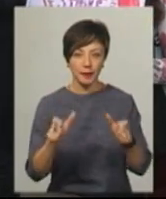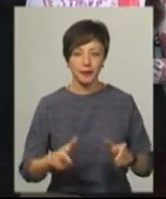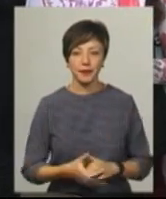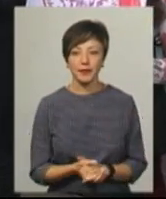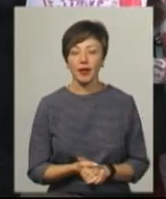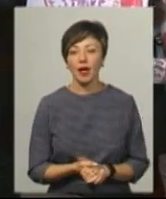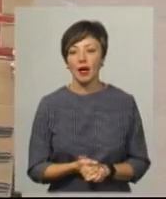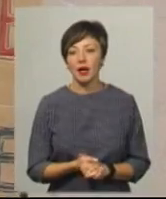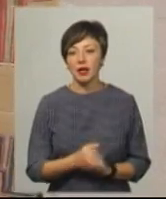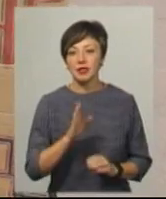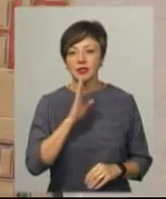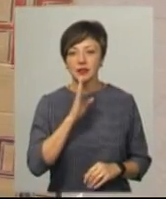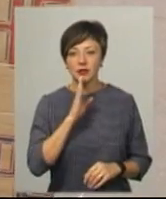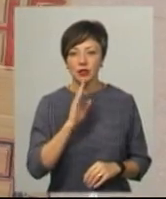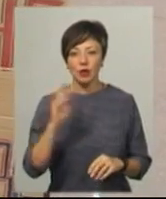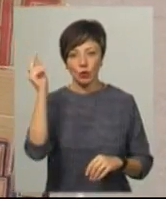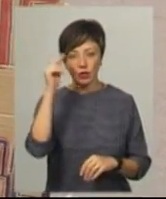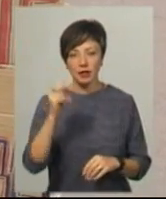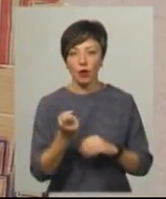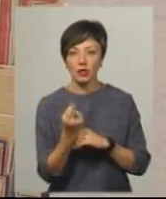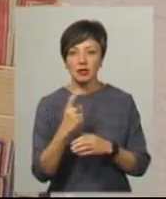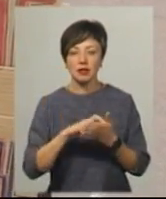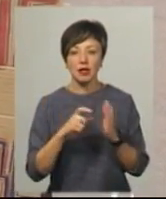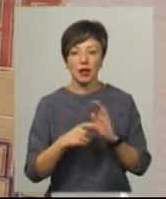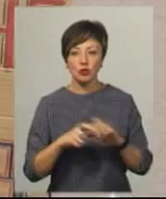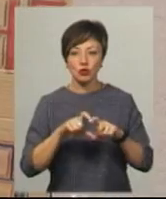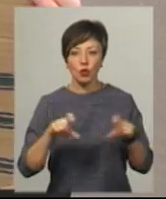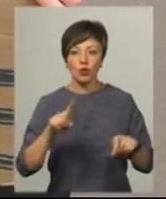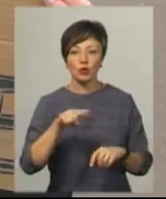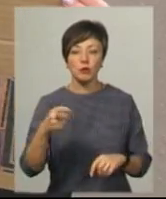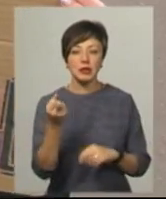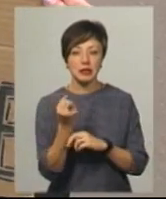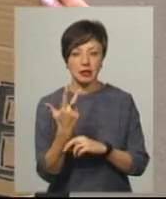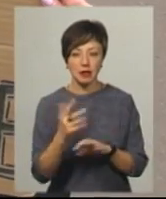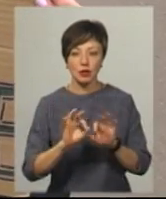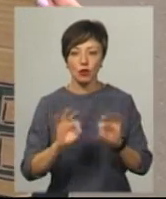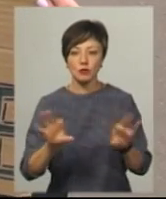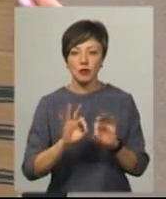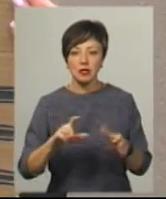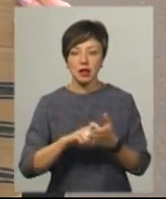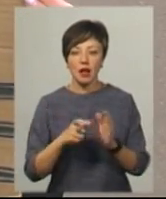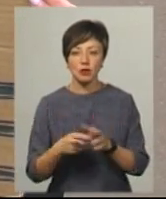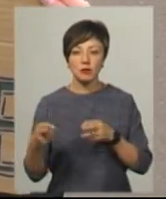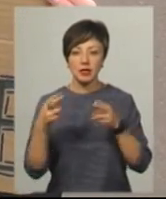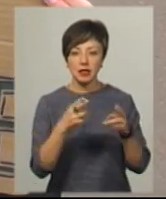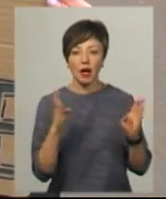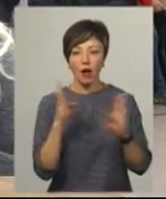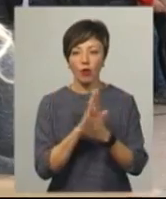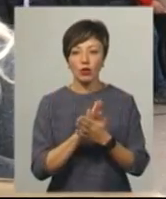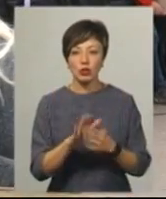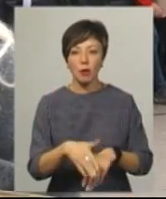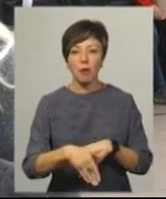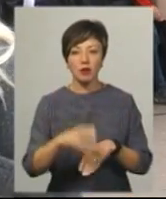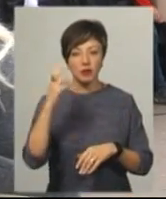захищай! Уляна Ряба – учениця 11 класу Хмельницької загальноосвітньої школи номер 13. Розповідає, з класом їздили на екологічний марш в